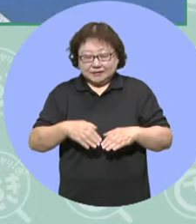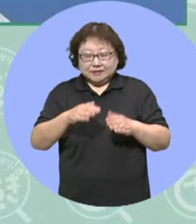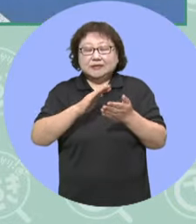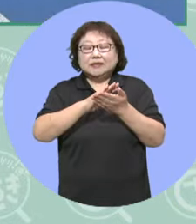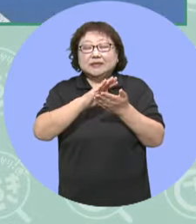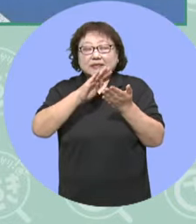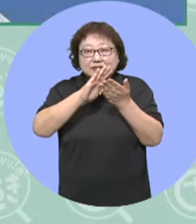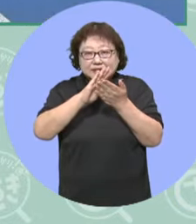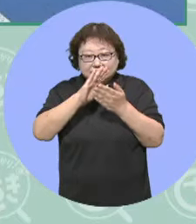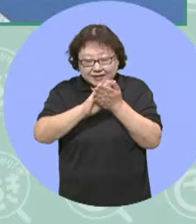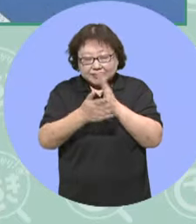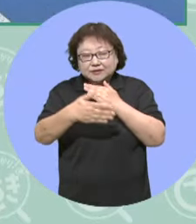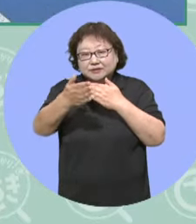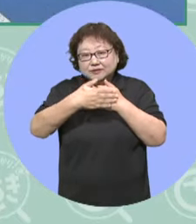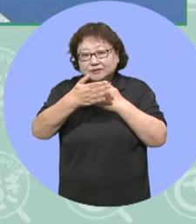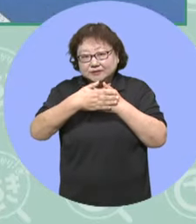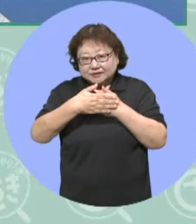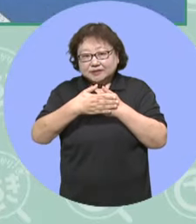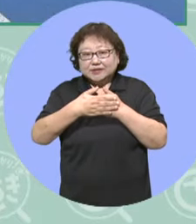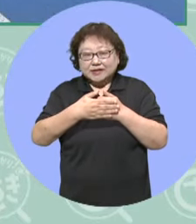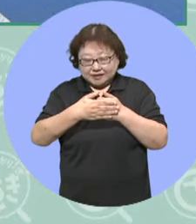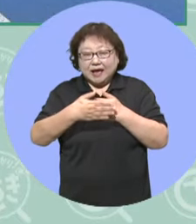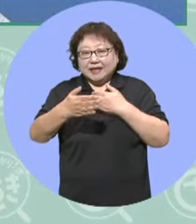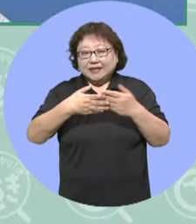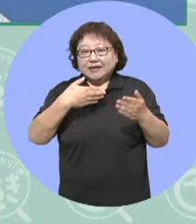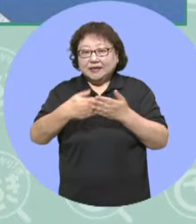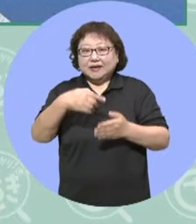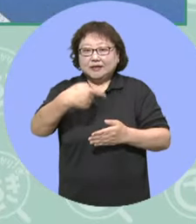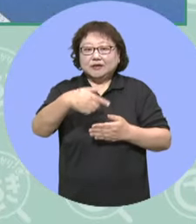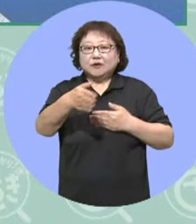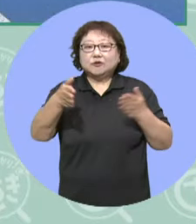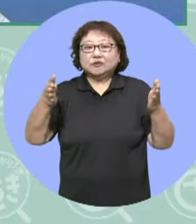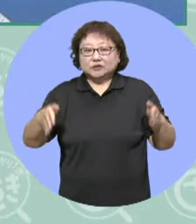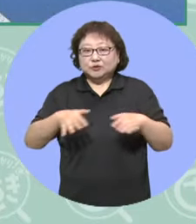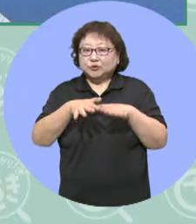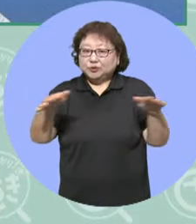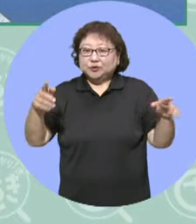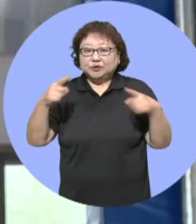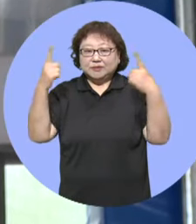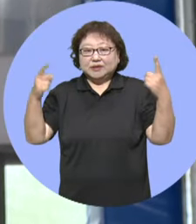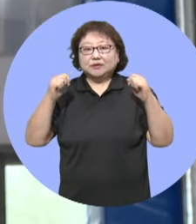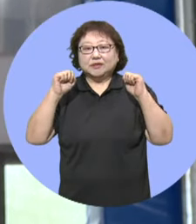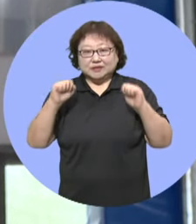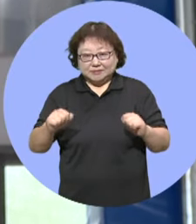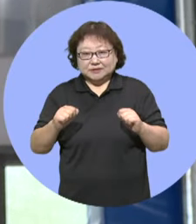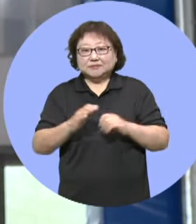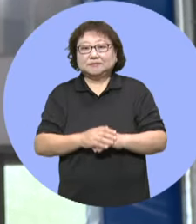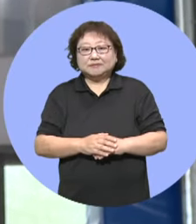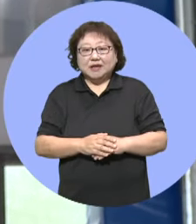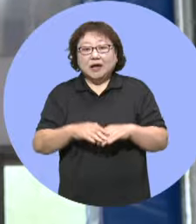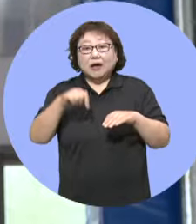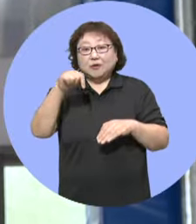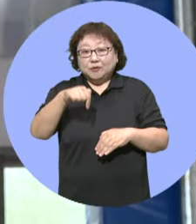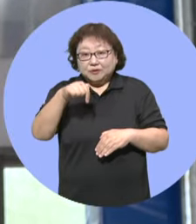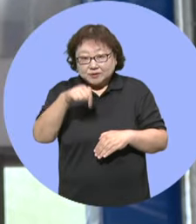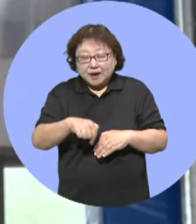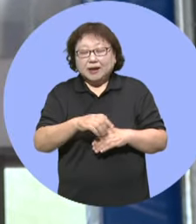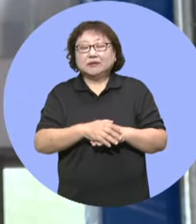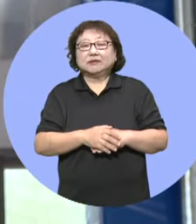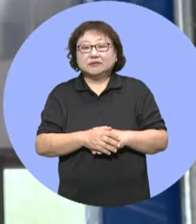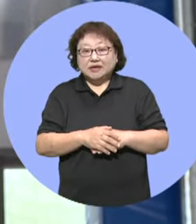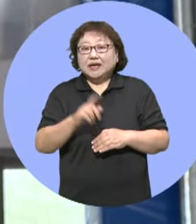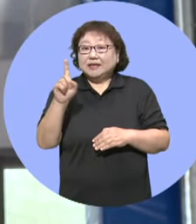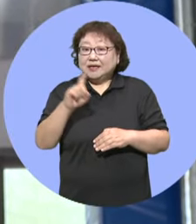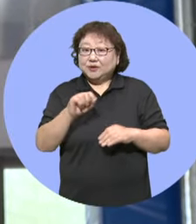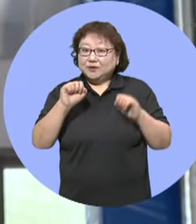ら競技に関する体験教室や普及イベントなどが行われています。 そしてここ茂木町で何